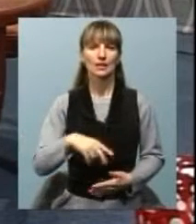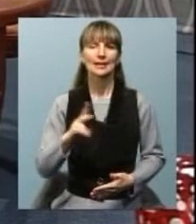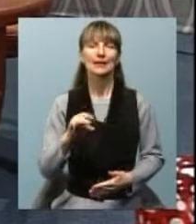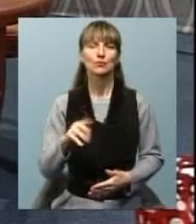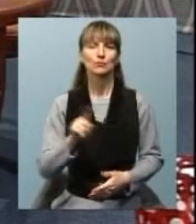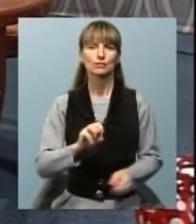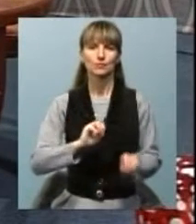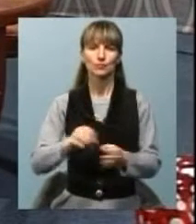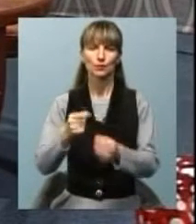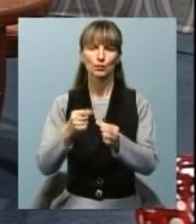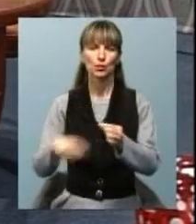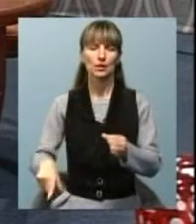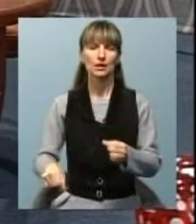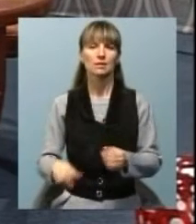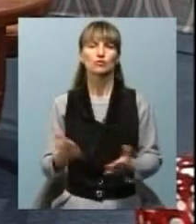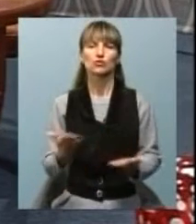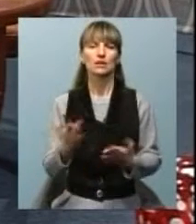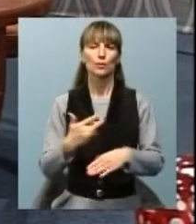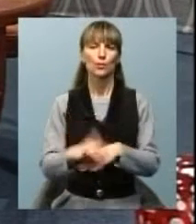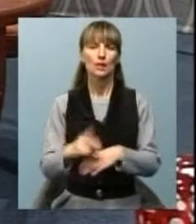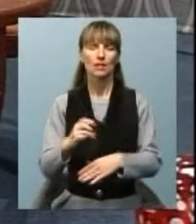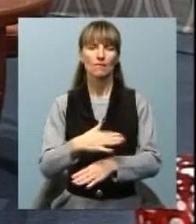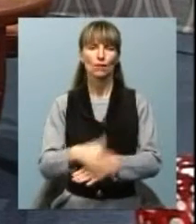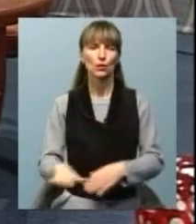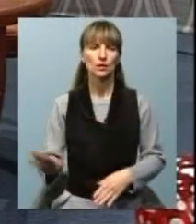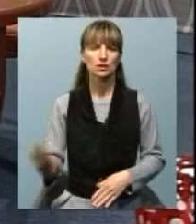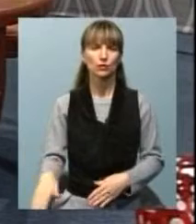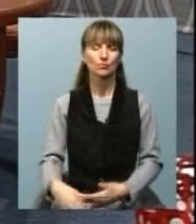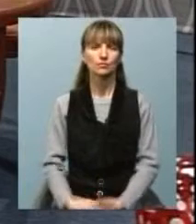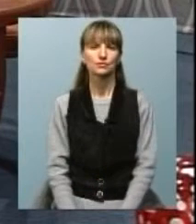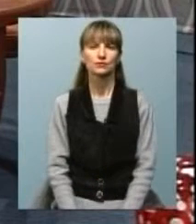того, що викидають пляшки, чи ще якесь сміття на вулицю?